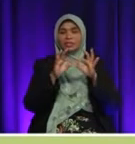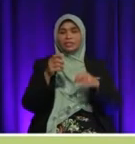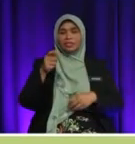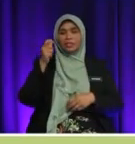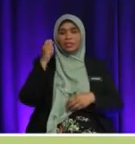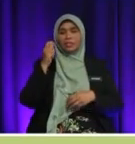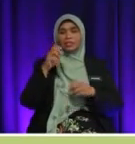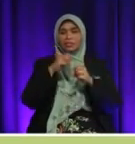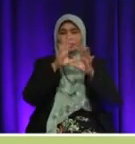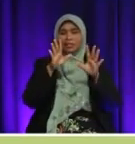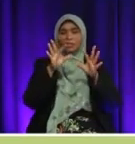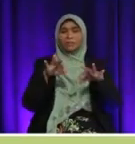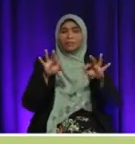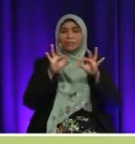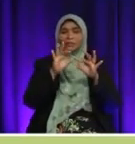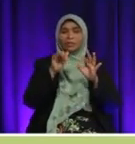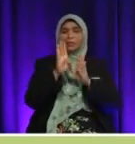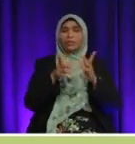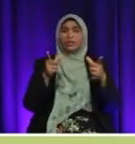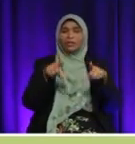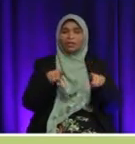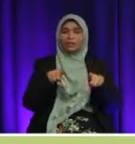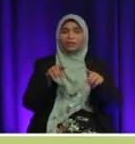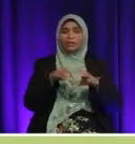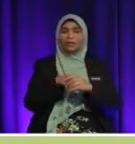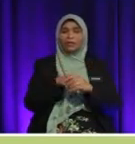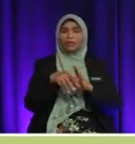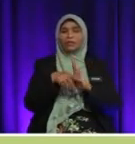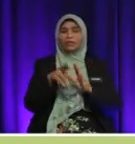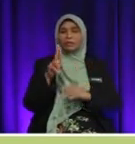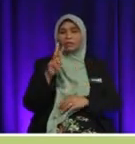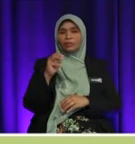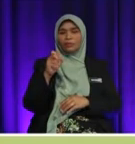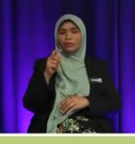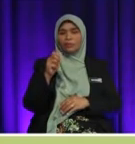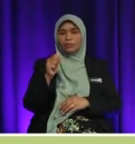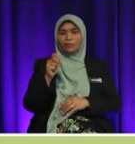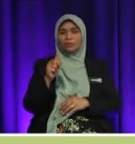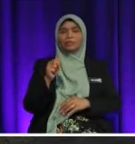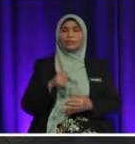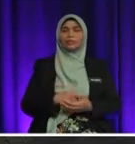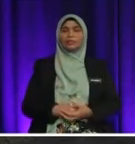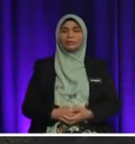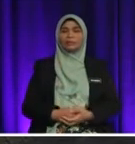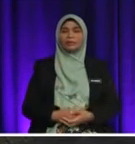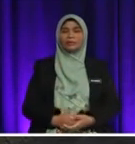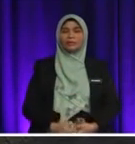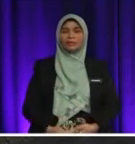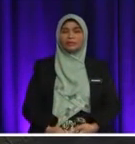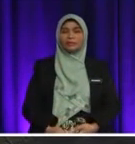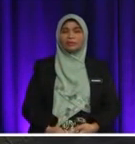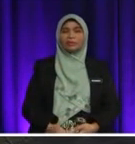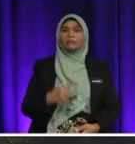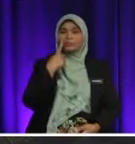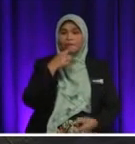jelaskan peristiwa yang berlaku dalam bahagian perumitan. Okay, siapa murid-murid nak jawab? Murid-murid di rumah boleh jawab. Murid-murid di studio, siapa nak